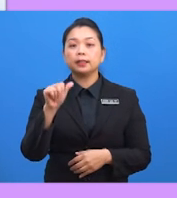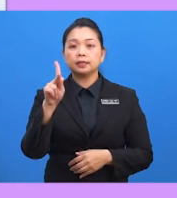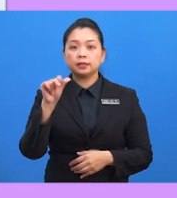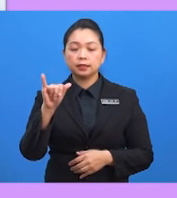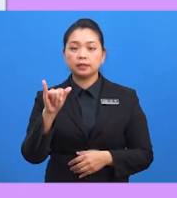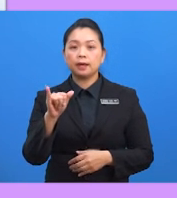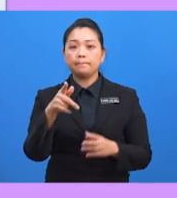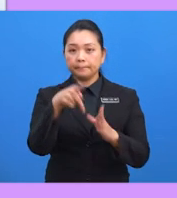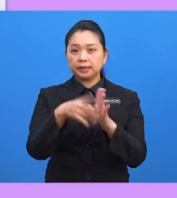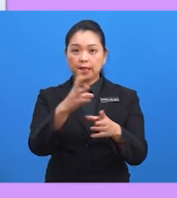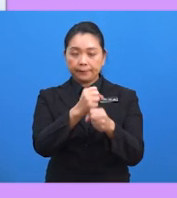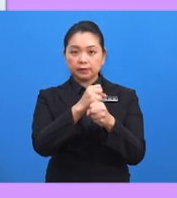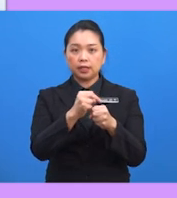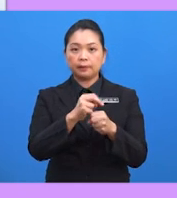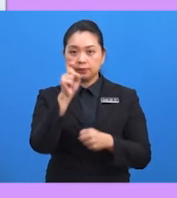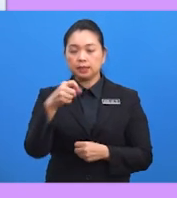iaitu tabungan.